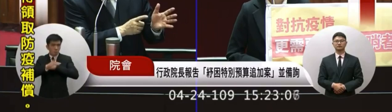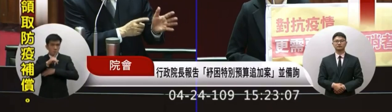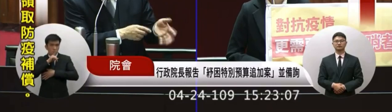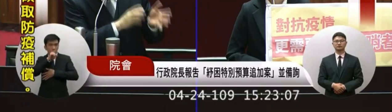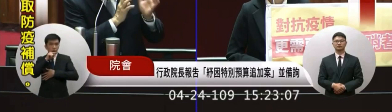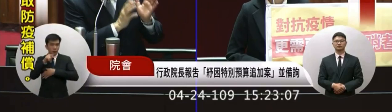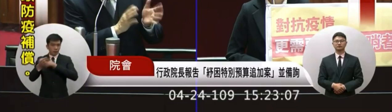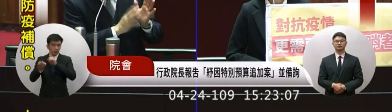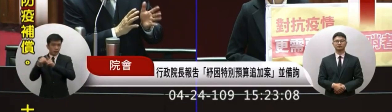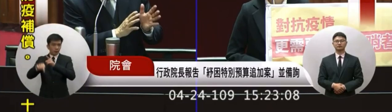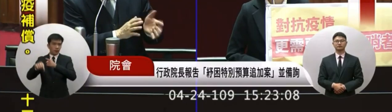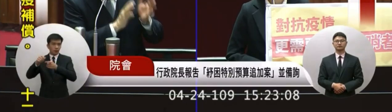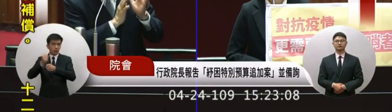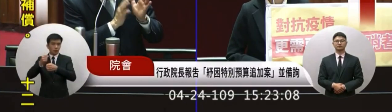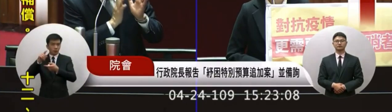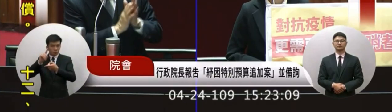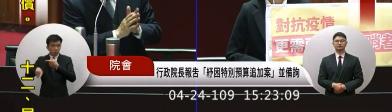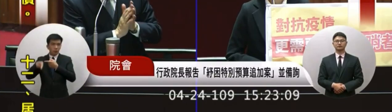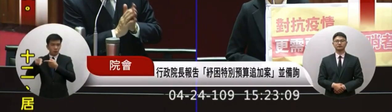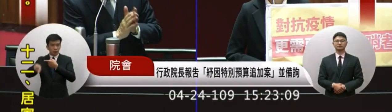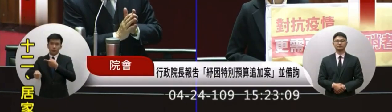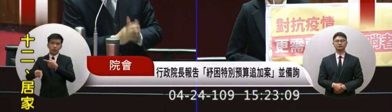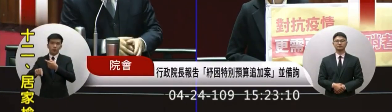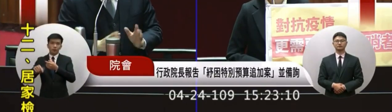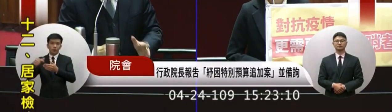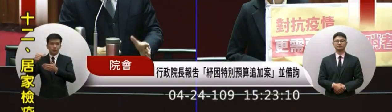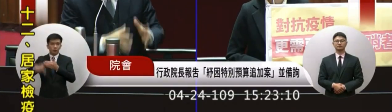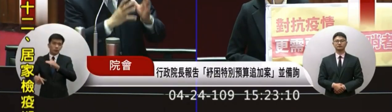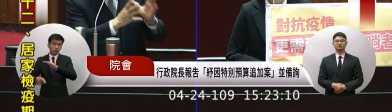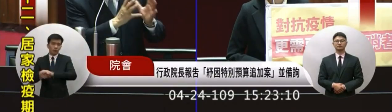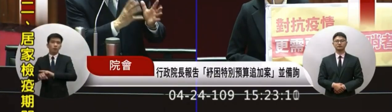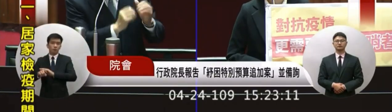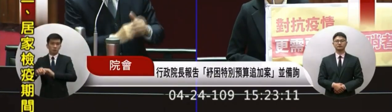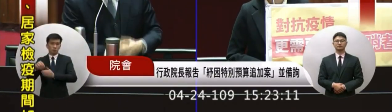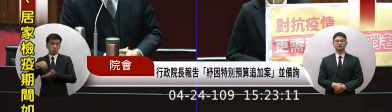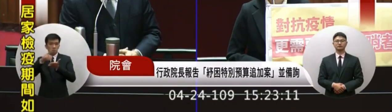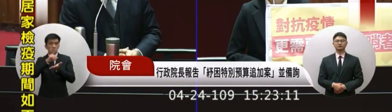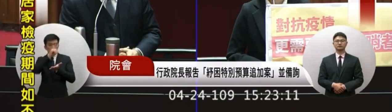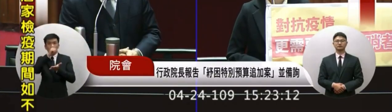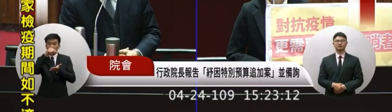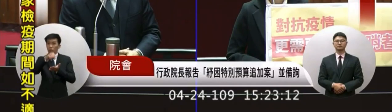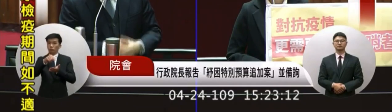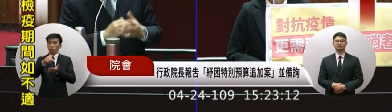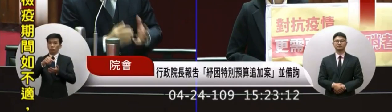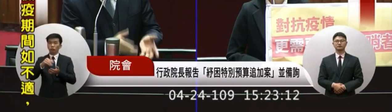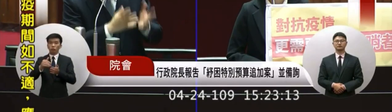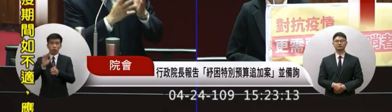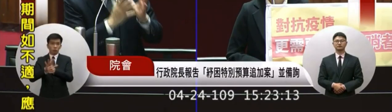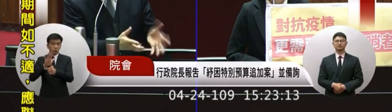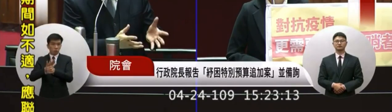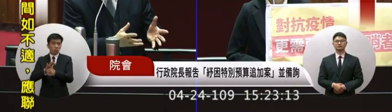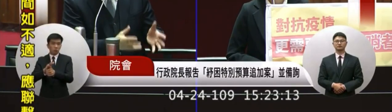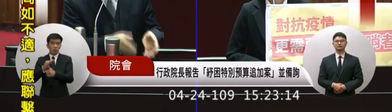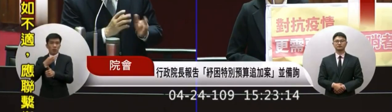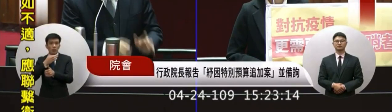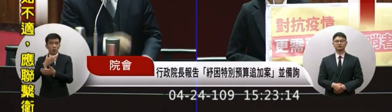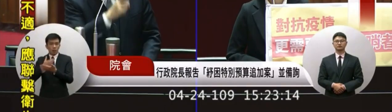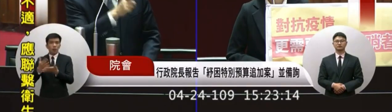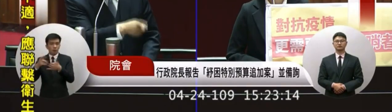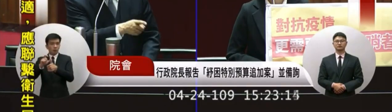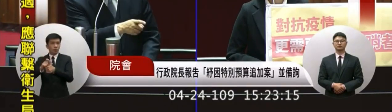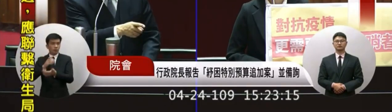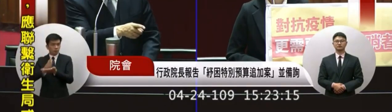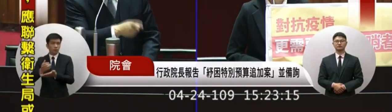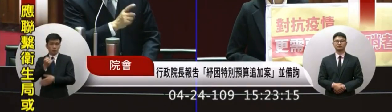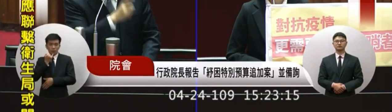的弊端或者揭出他的不合理之处，其实正是最好的防腐剂。这不只是需要，而